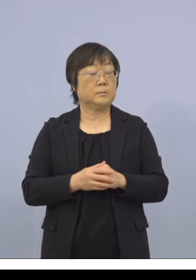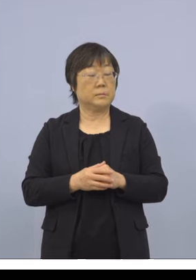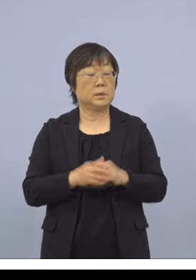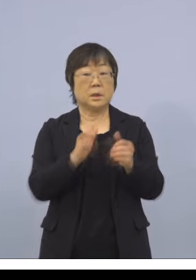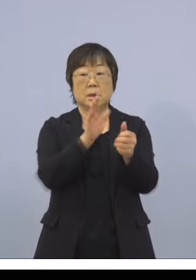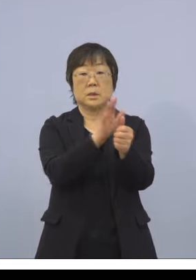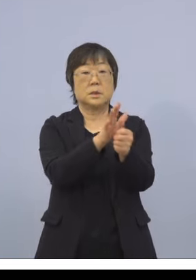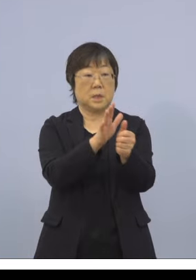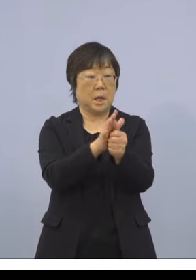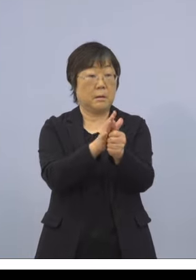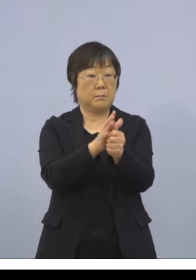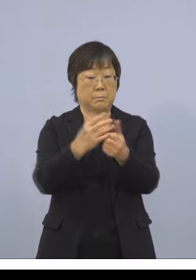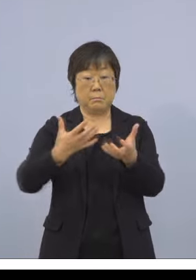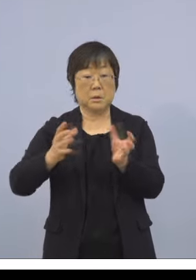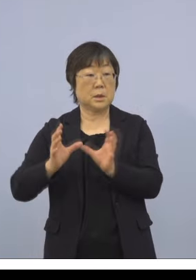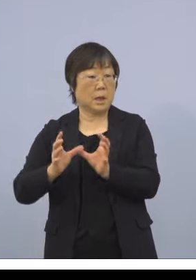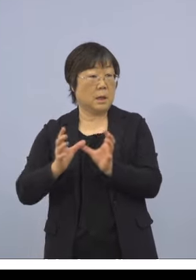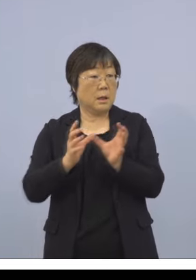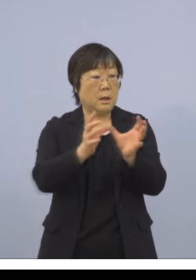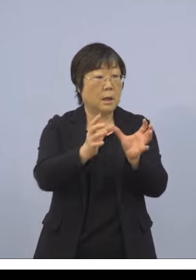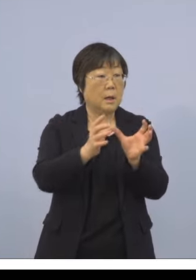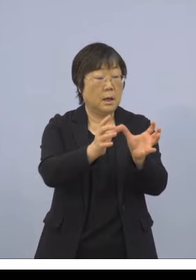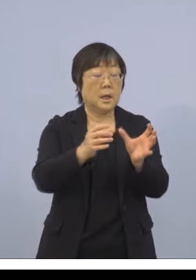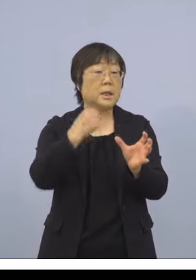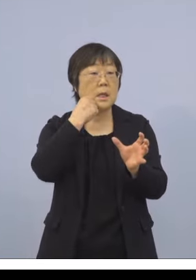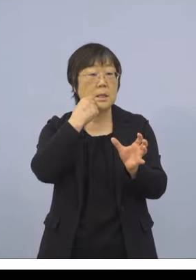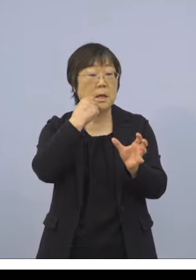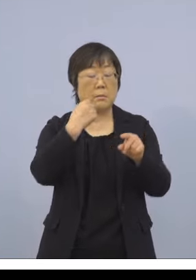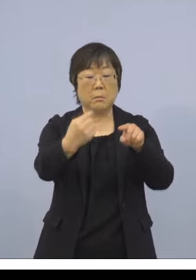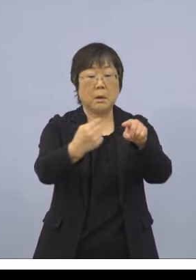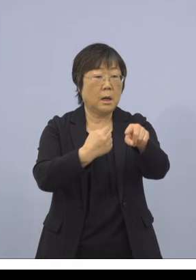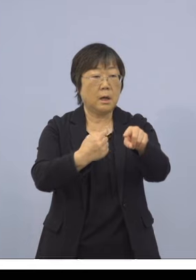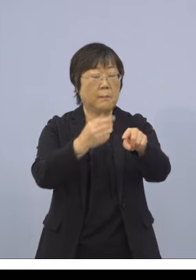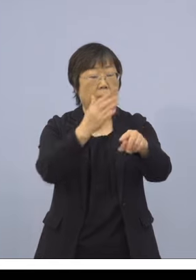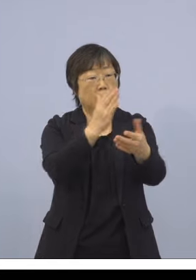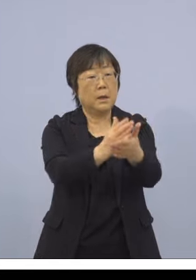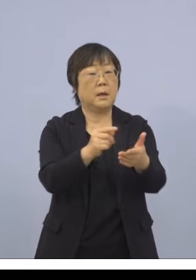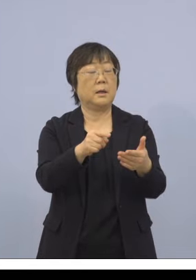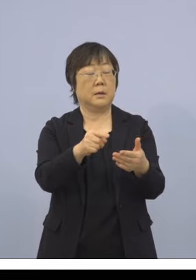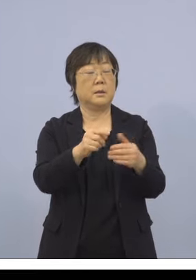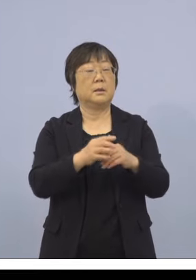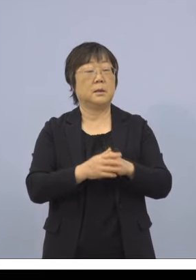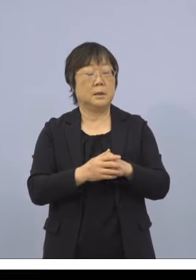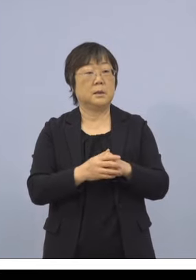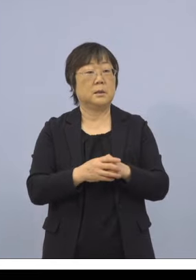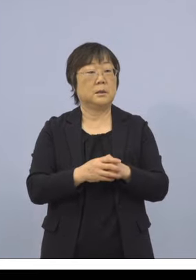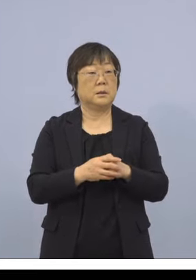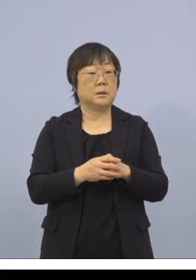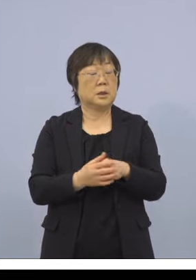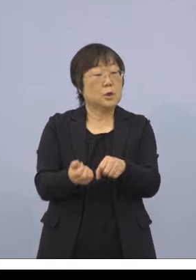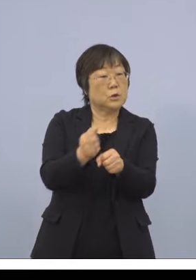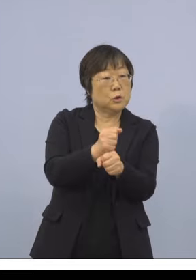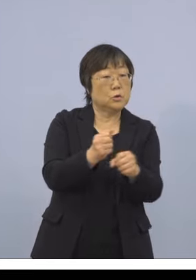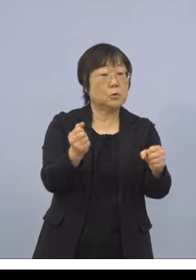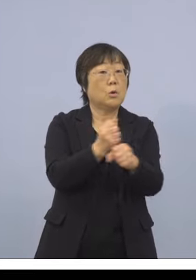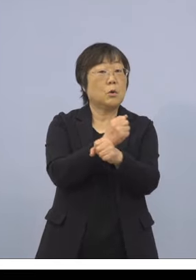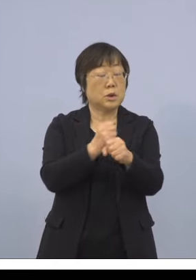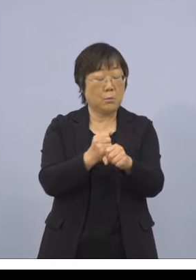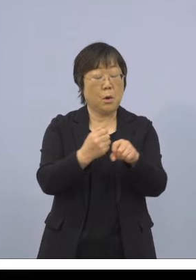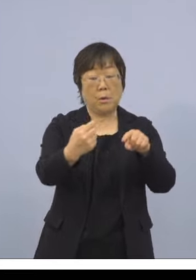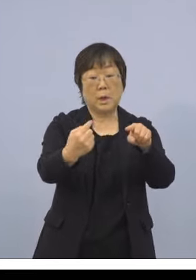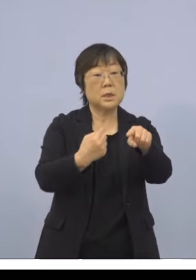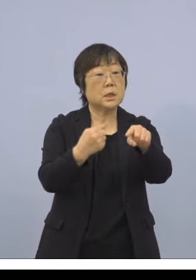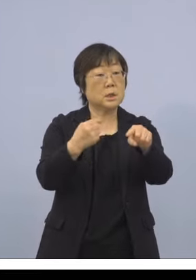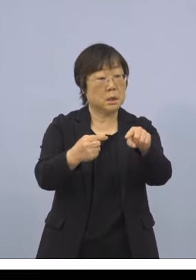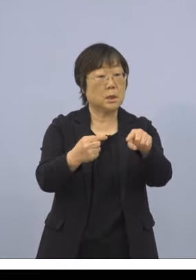支援部隊がなかなか片側一車線では行けない、もしくは修復工事でもですね片側一車